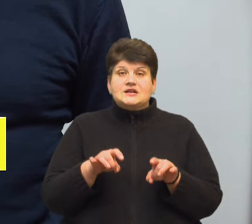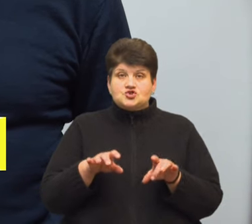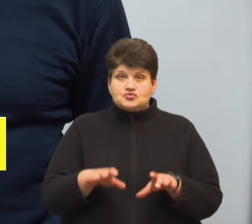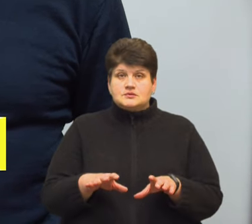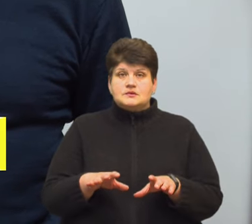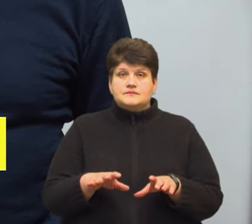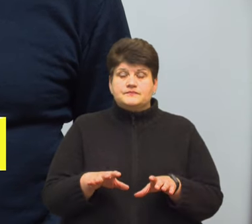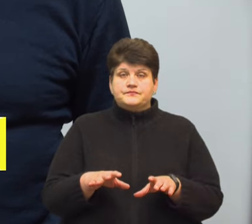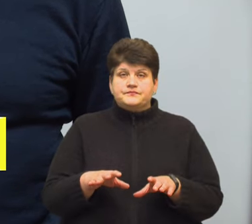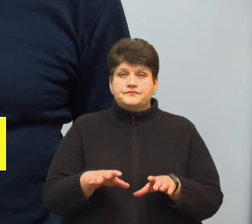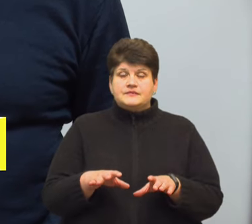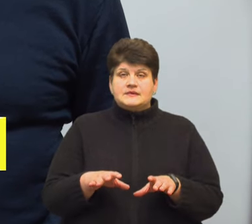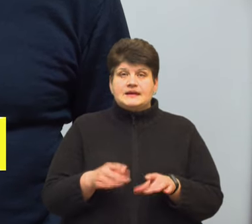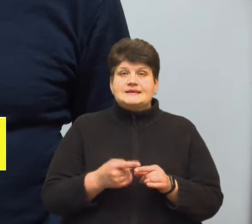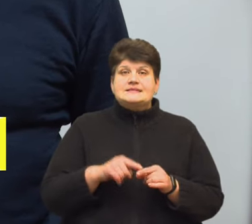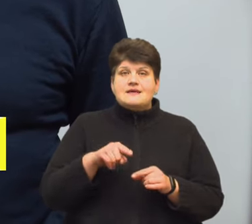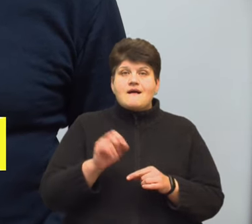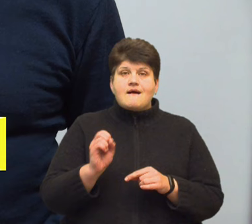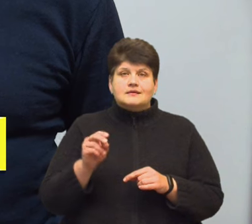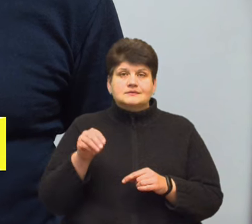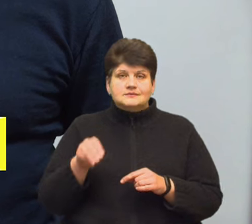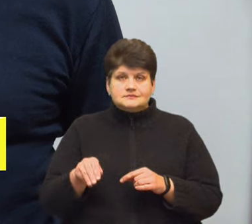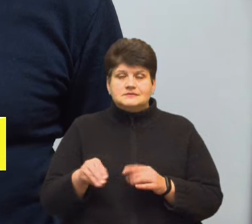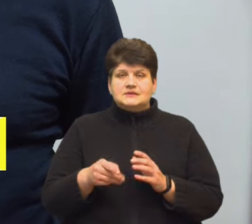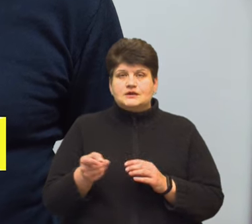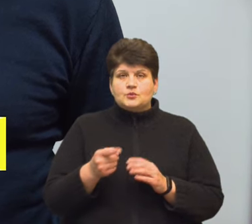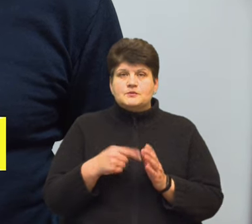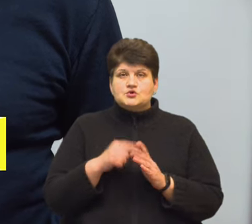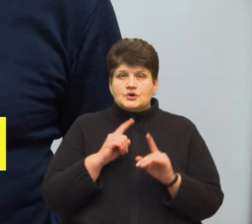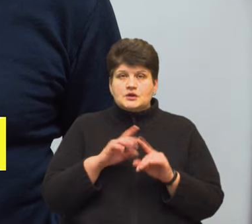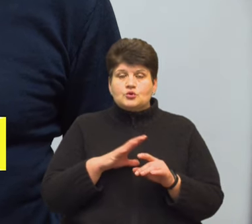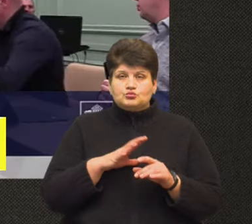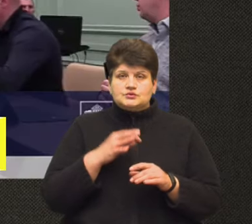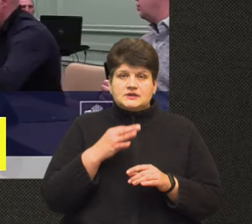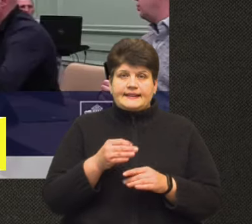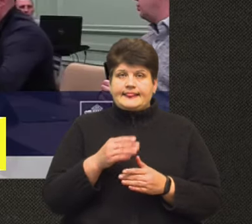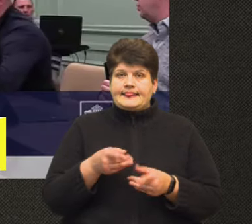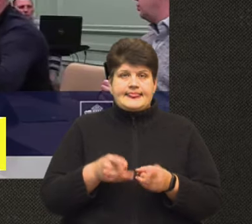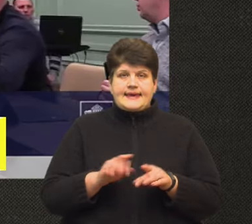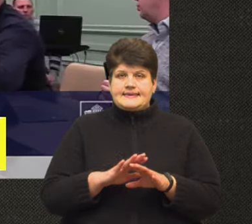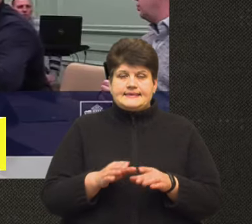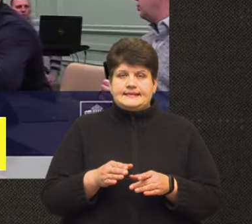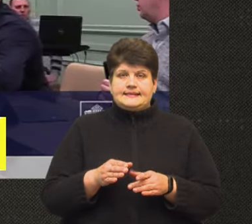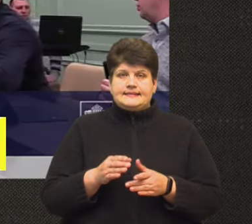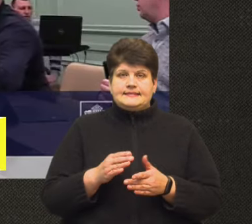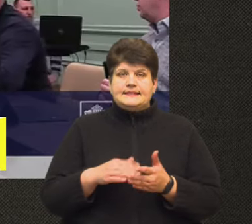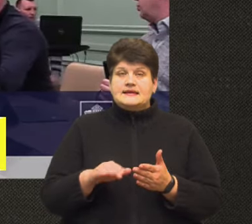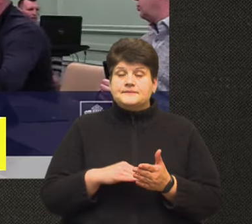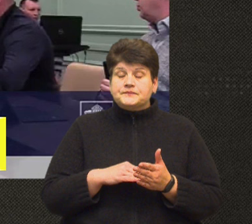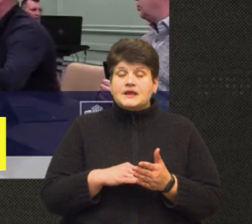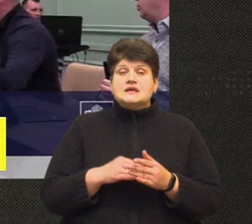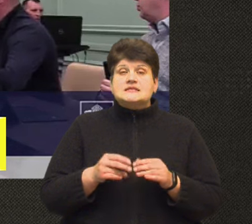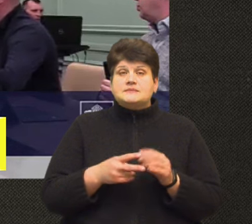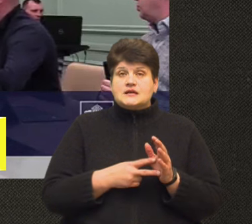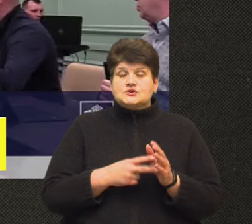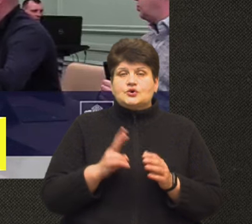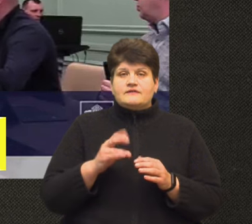Дана дане даний акт Тернопільської міської ради було визна недійсним нагадаю 17 квітня цього року